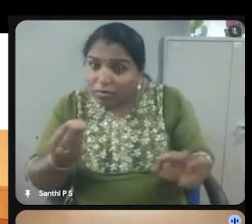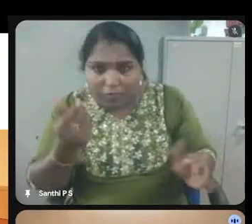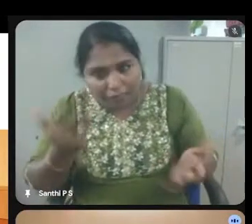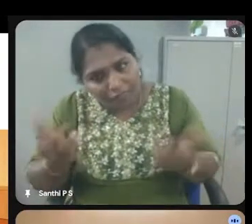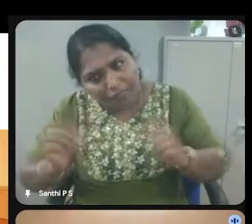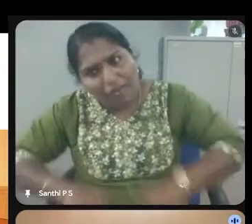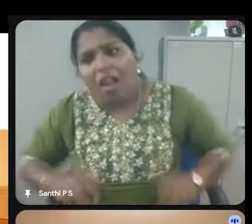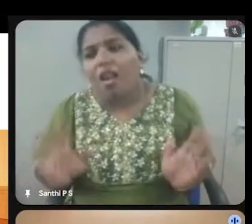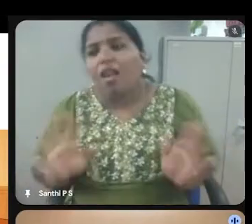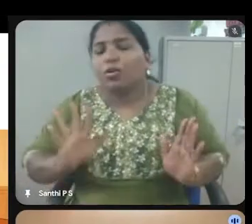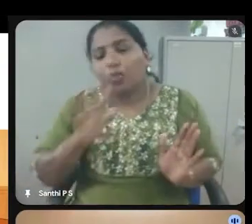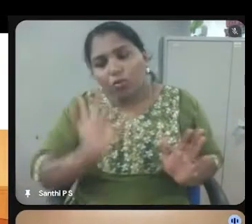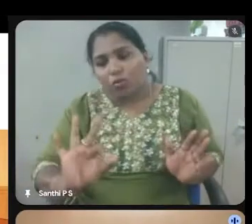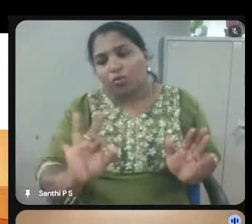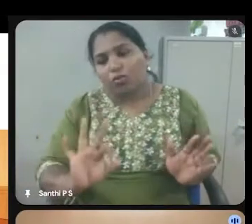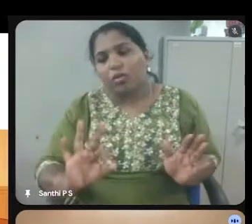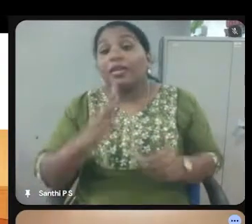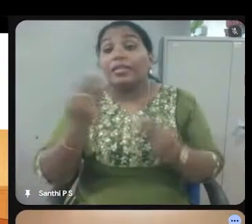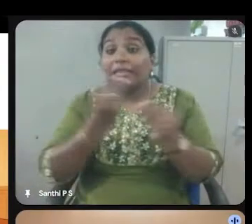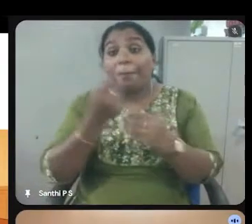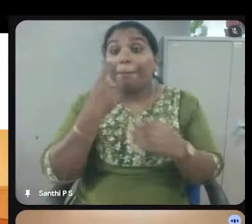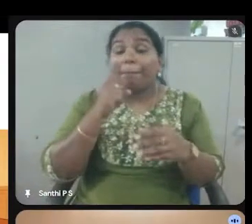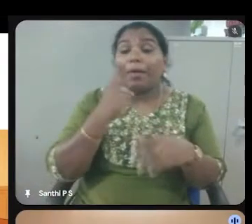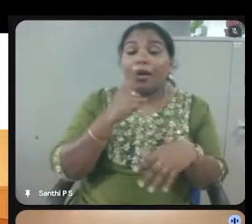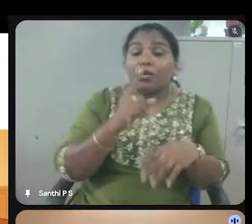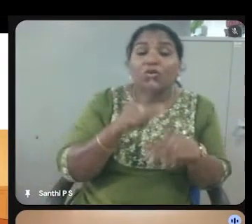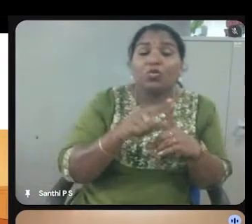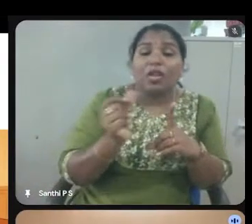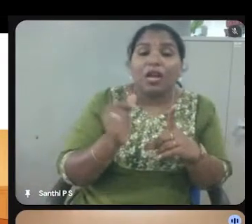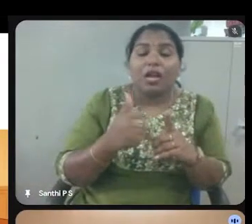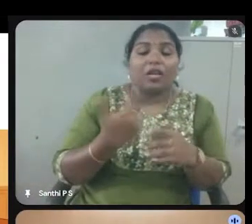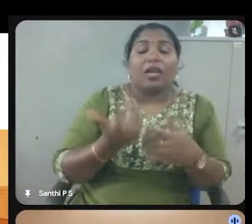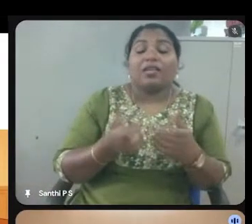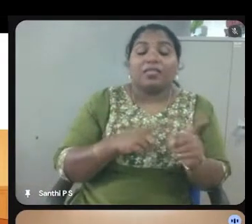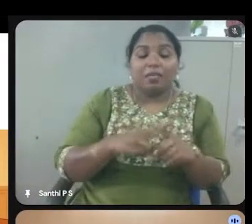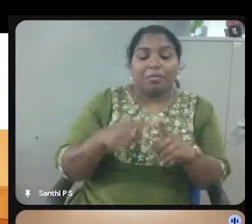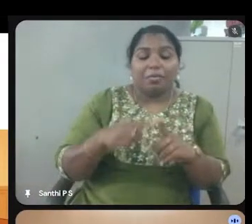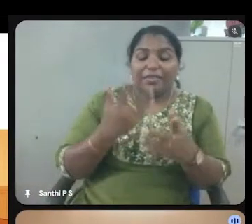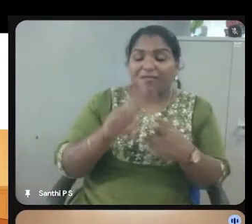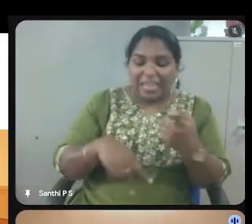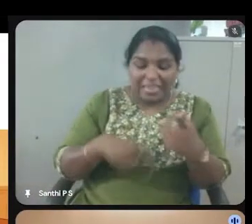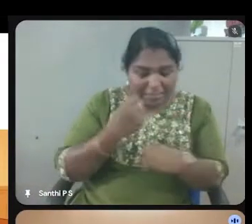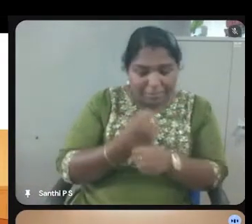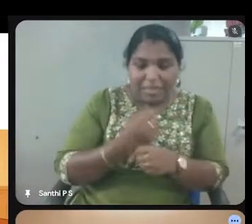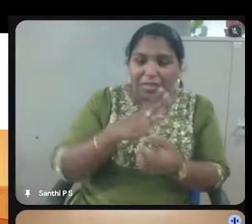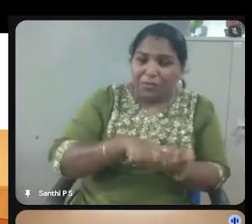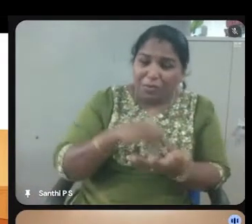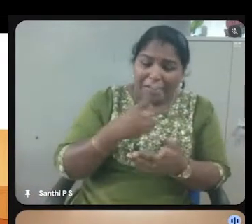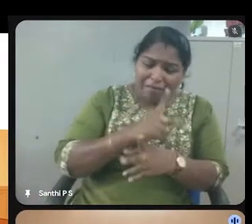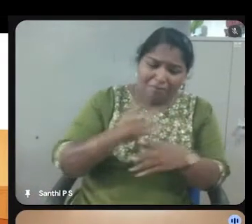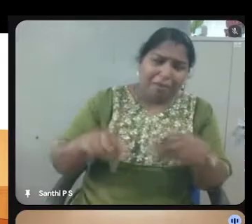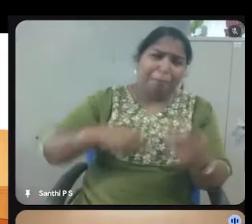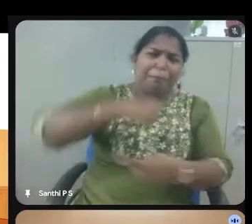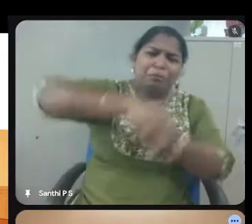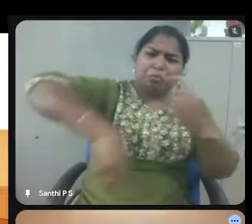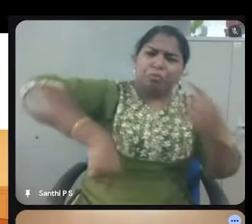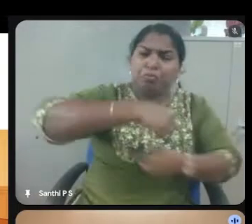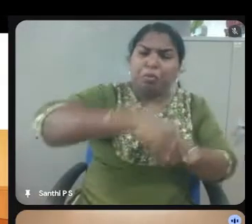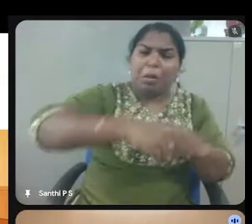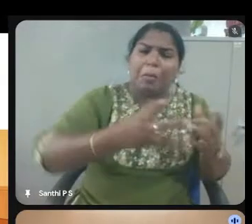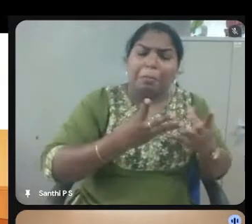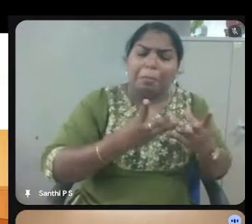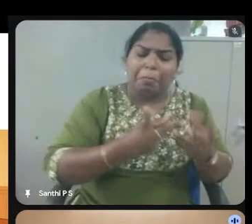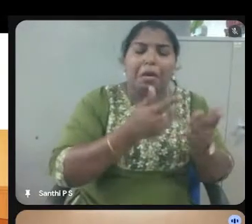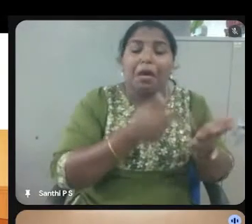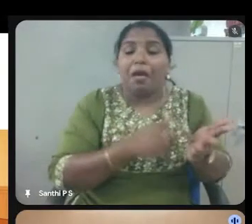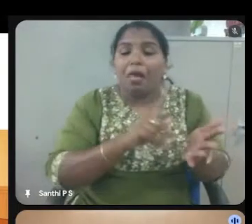എളുപ്പമാക്കാൻ വേണ്ടിയിട്ട് മിക്സിയിലിട്ട് അരച്ചും കൂടെ കൊടുക്കും, അല്ലെ. ചോറും പച്ചക്കറികളും ഒക്കെ ഇട്ട് വേവിച്ച്. കാരണം എന്താ, നമുക്ക് പൊതുവെ നമ്മളെ